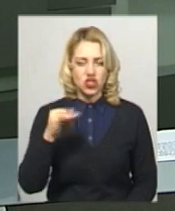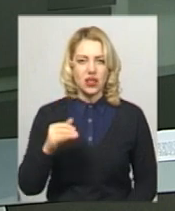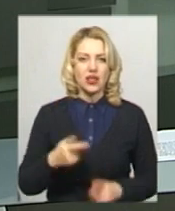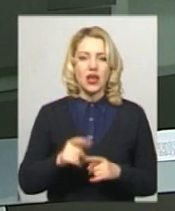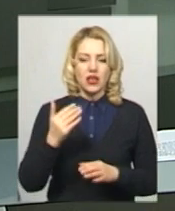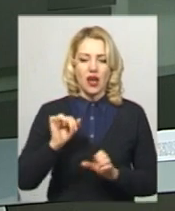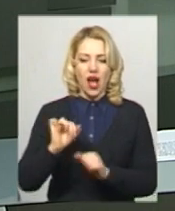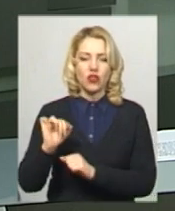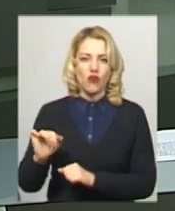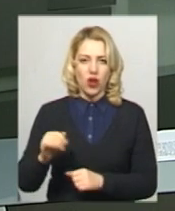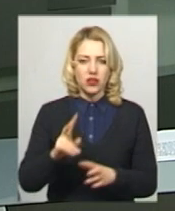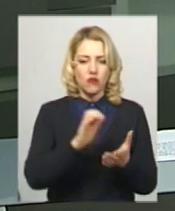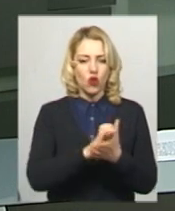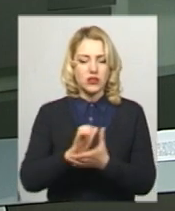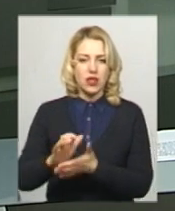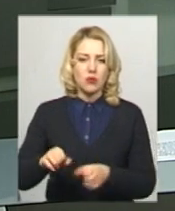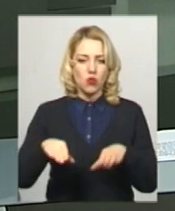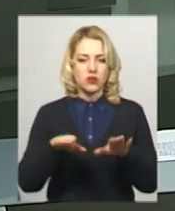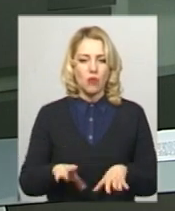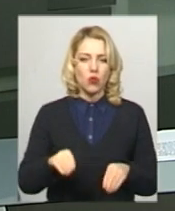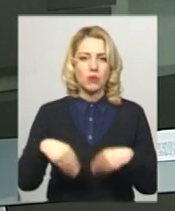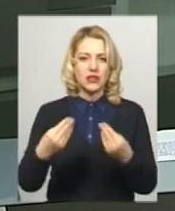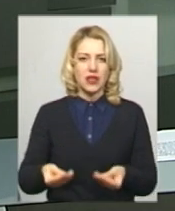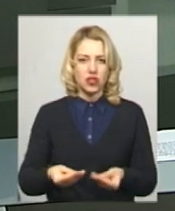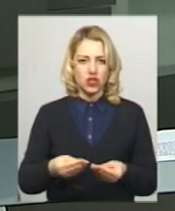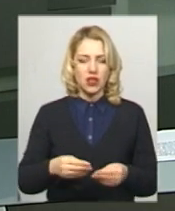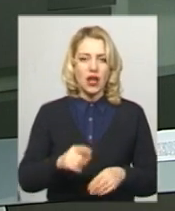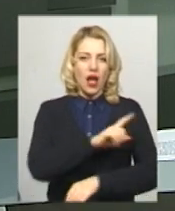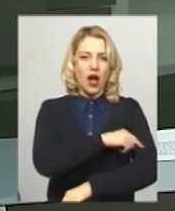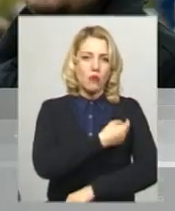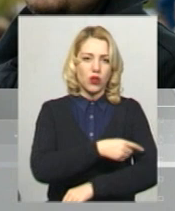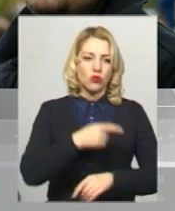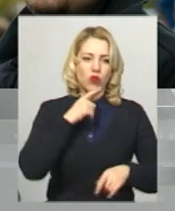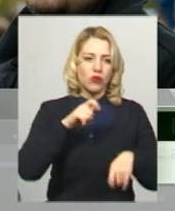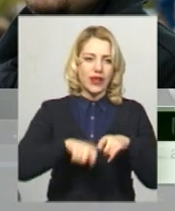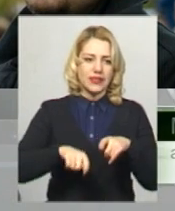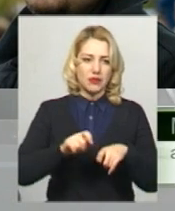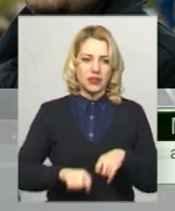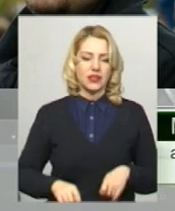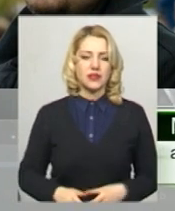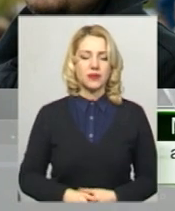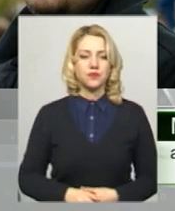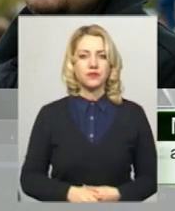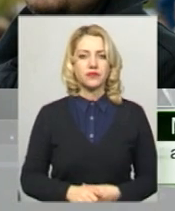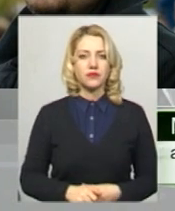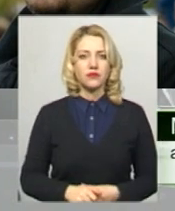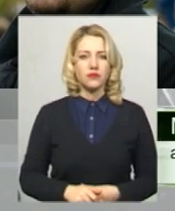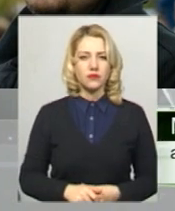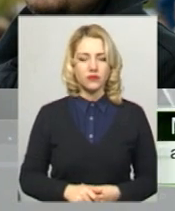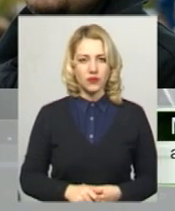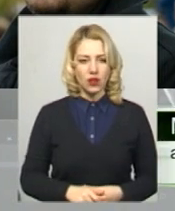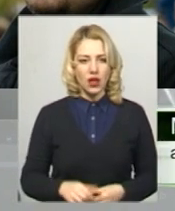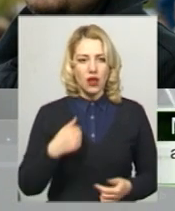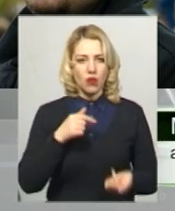адвокатів ознайомили з постановою про призначення амбулаторної експертизи. Наши адвокаты возражают против назначения